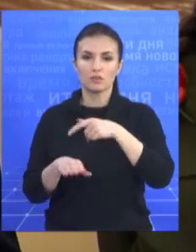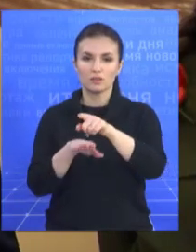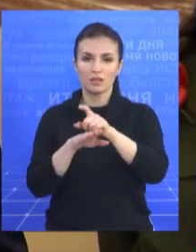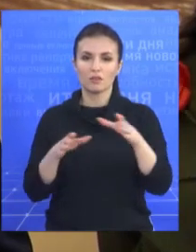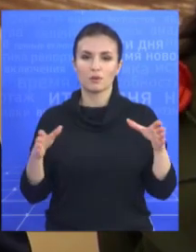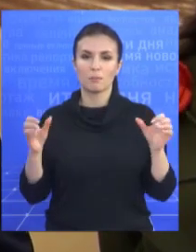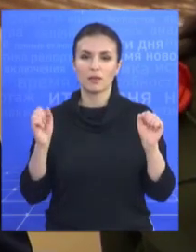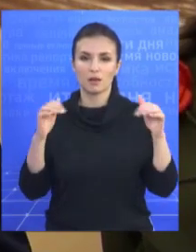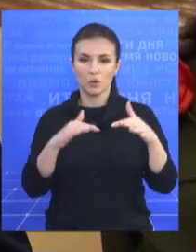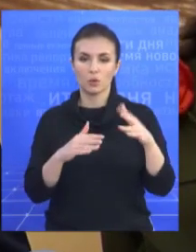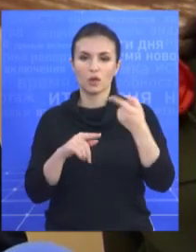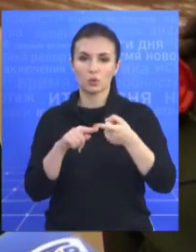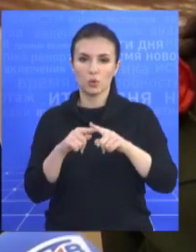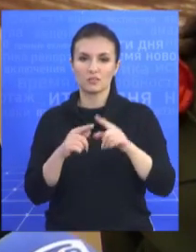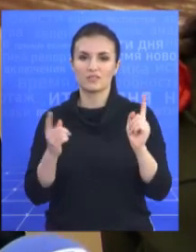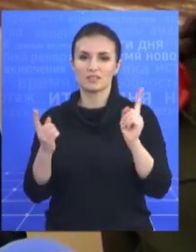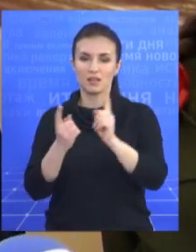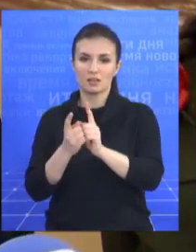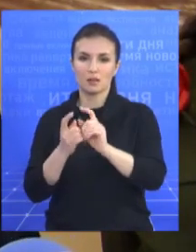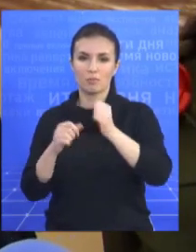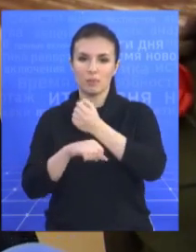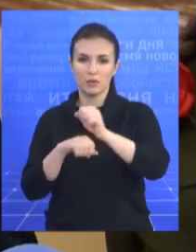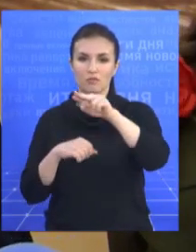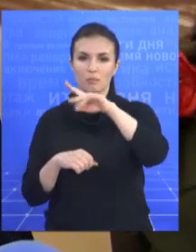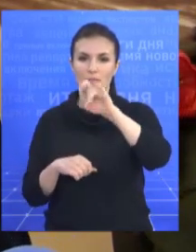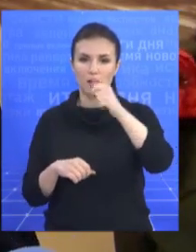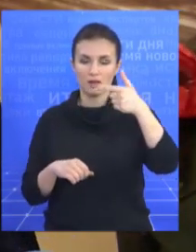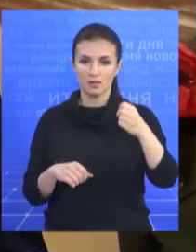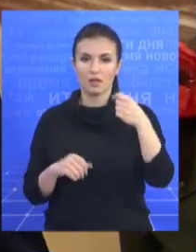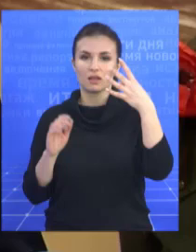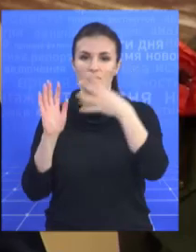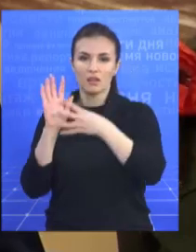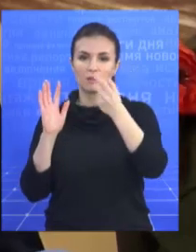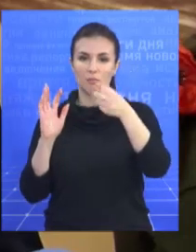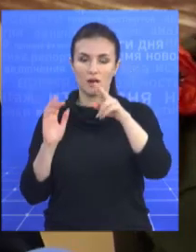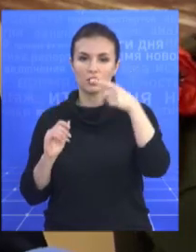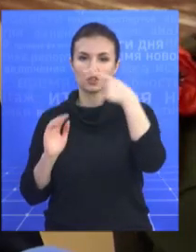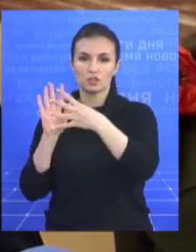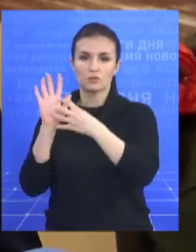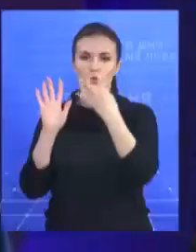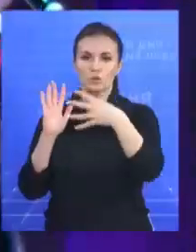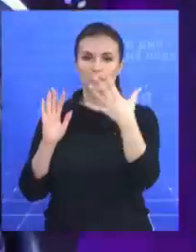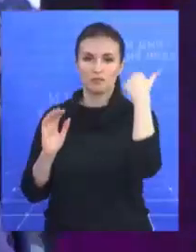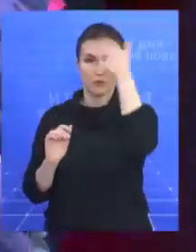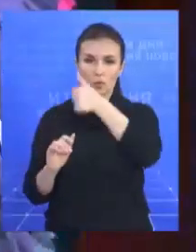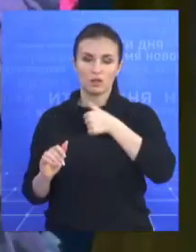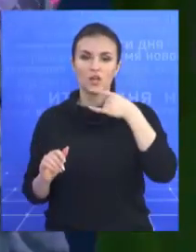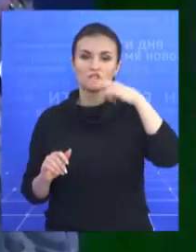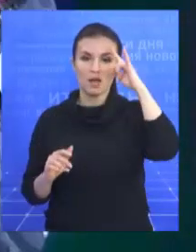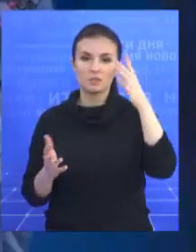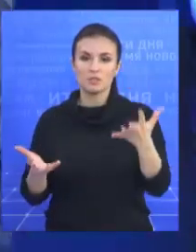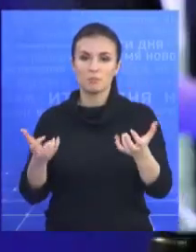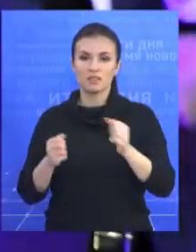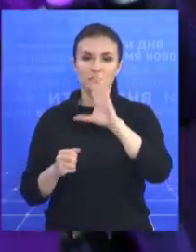танковый батальон, который встретил победу в Праге 9 мая 1945 года. Челябинск